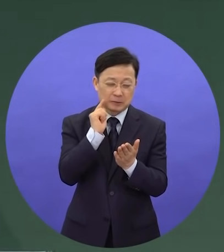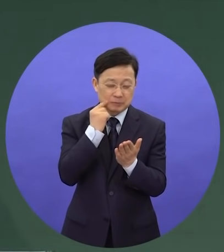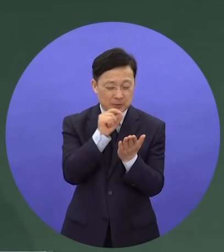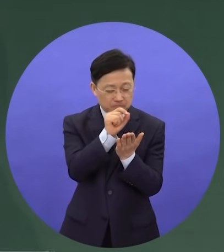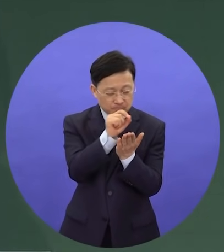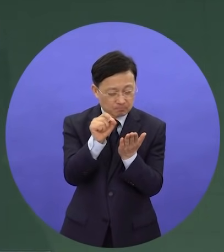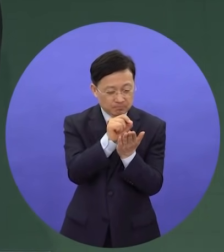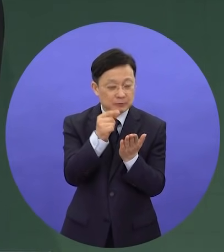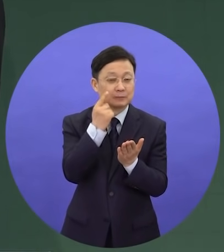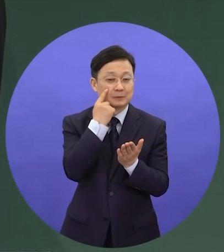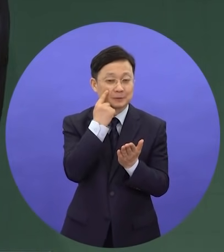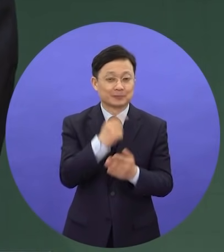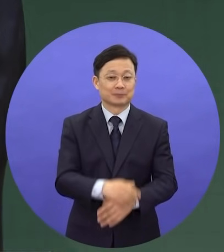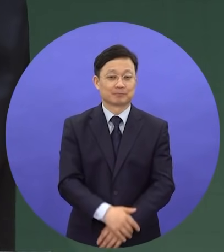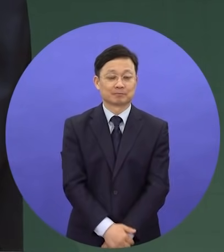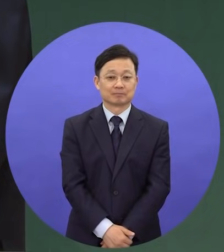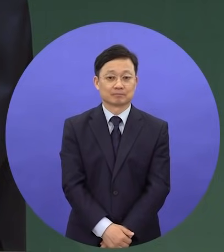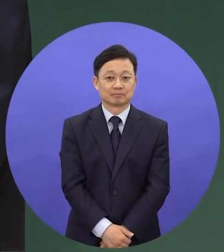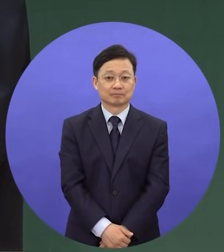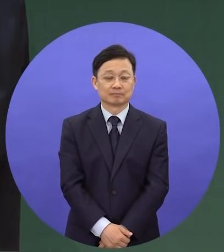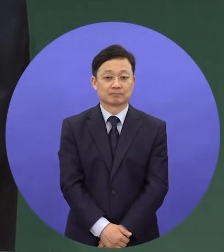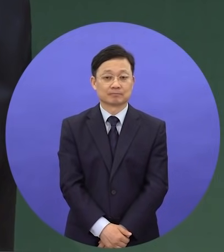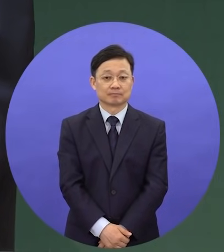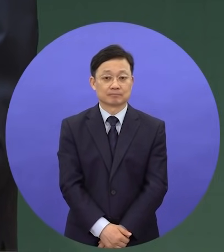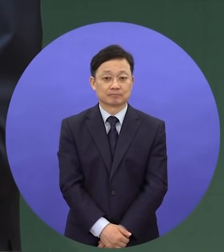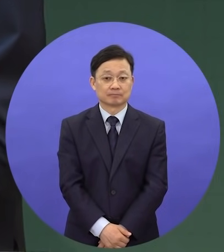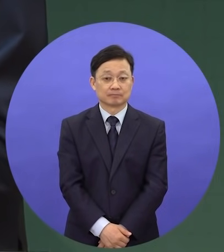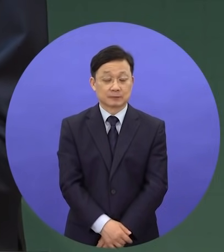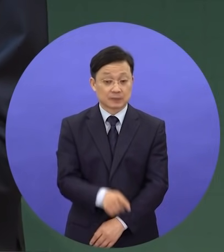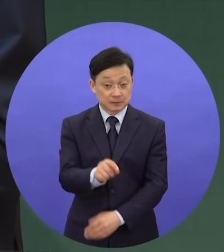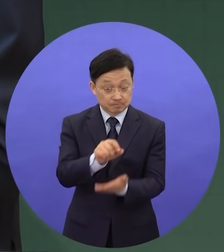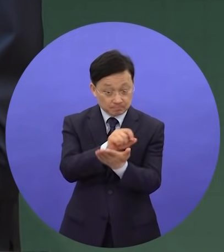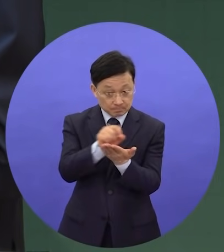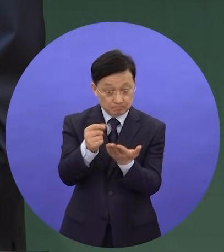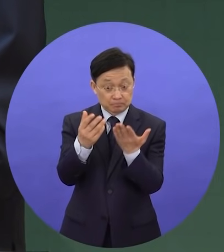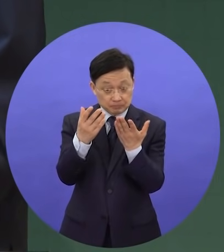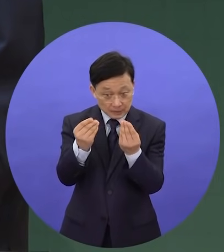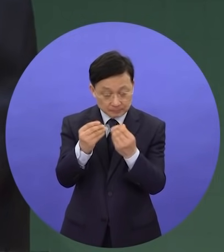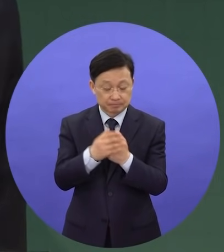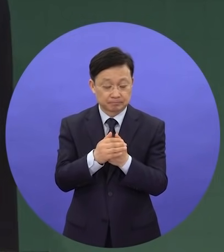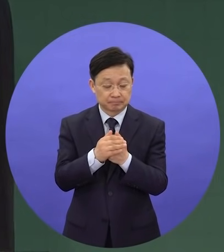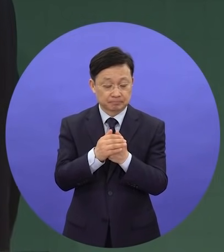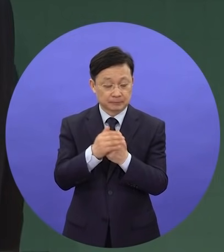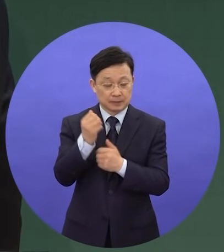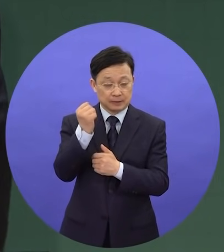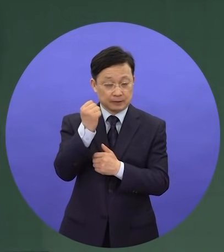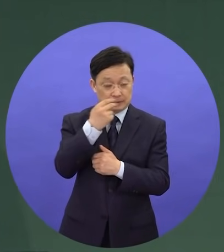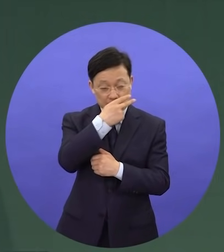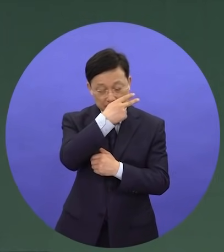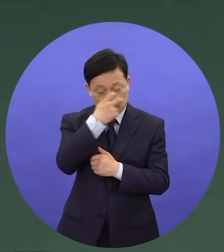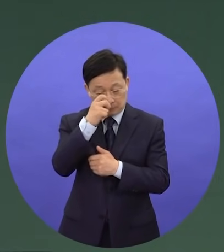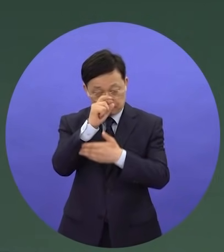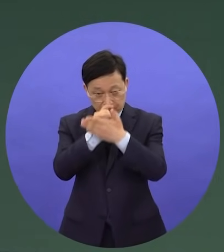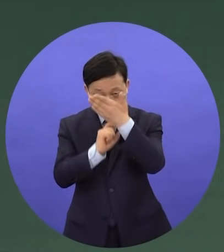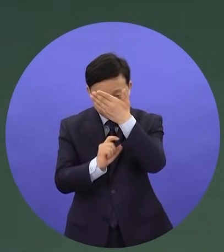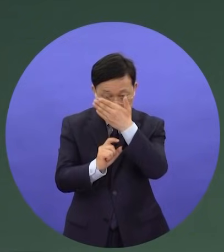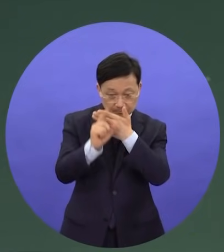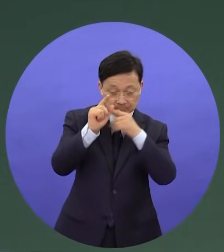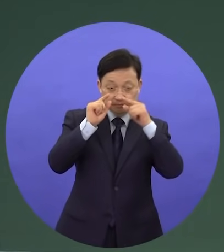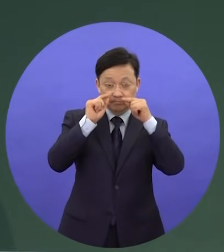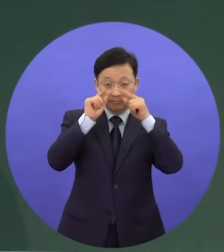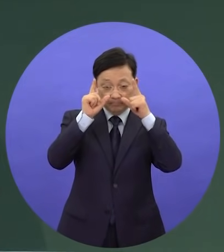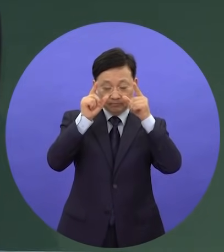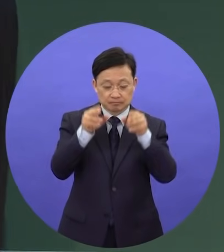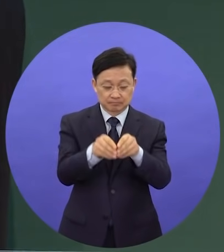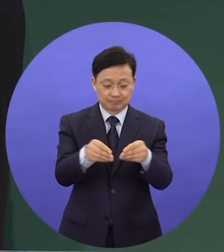down with pretty handwriting. 그걸 가지고 이제 지금 눈을 딱 뜨면 될 수 있으면은 좀 이렇게